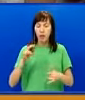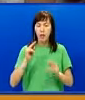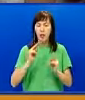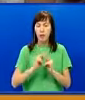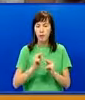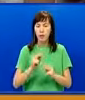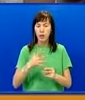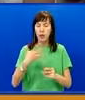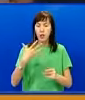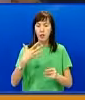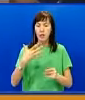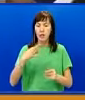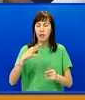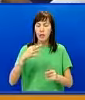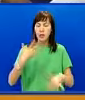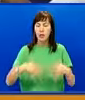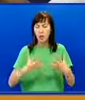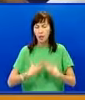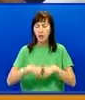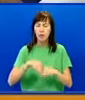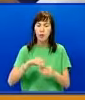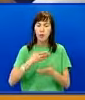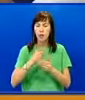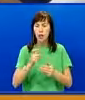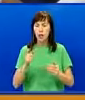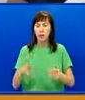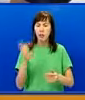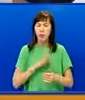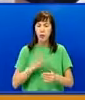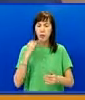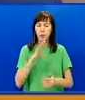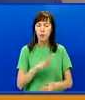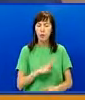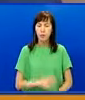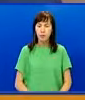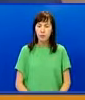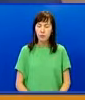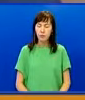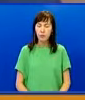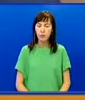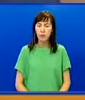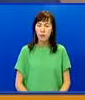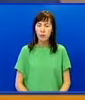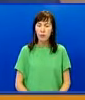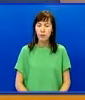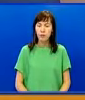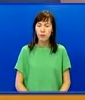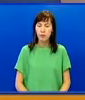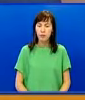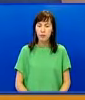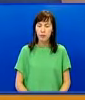жағдай көтермей, баласын мектепке дайындай алмағандар үшін айтулы акцияның пайдасы орасан. Олардың үйінде ел болмаса, елдегенің қайдан болады